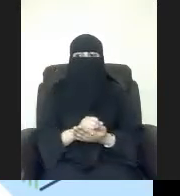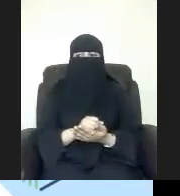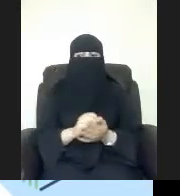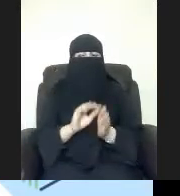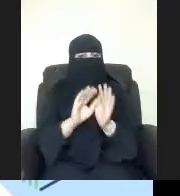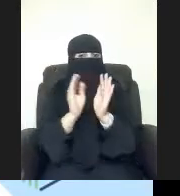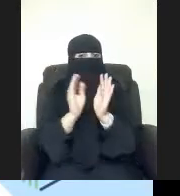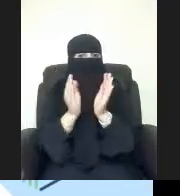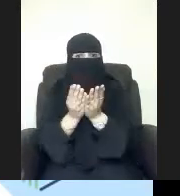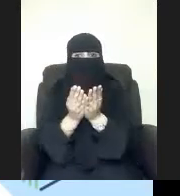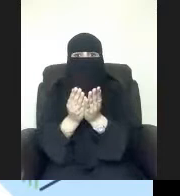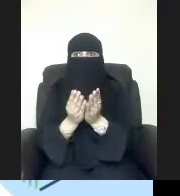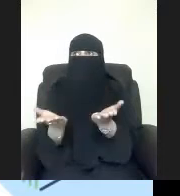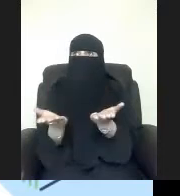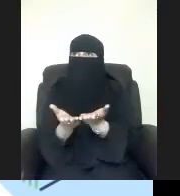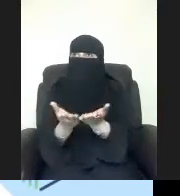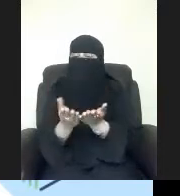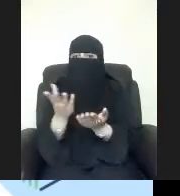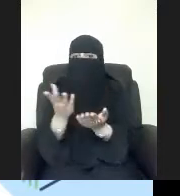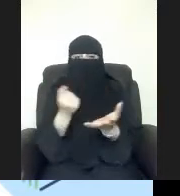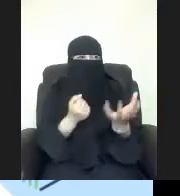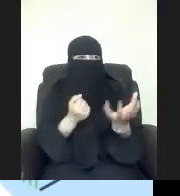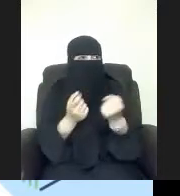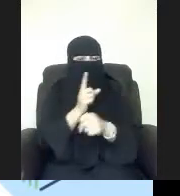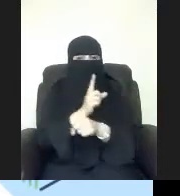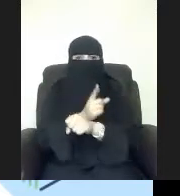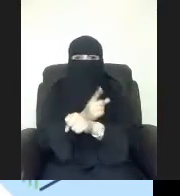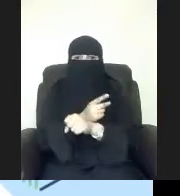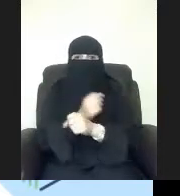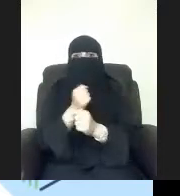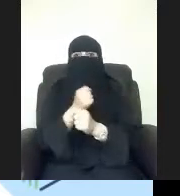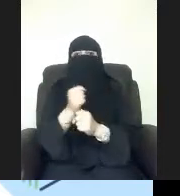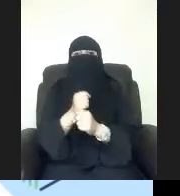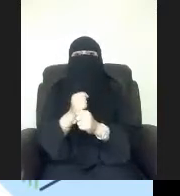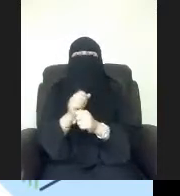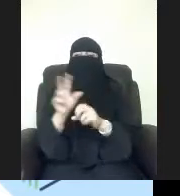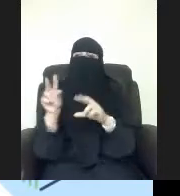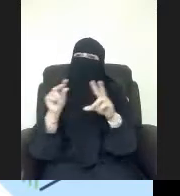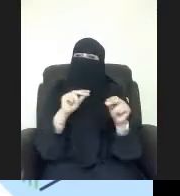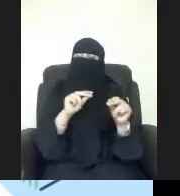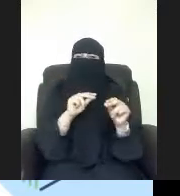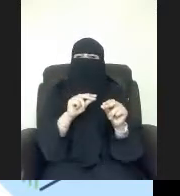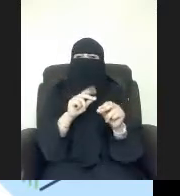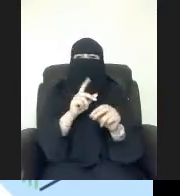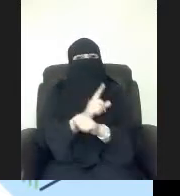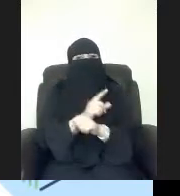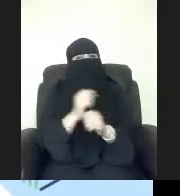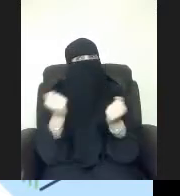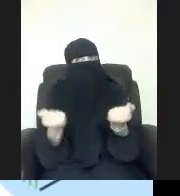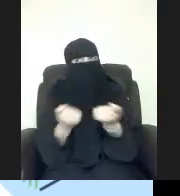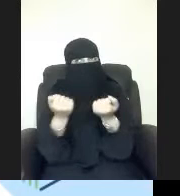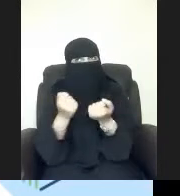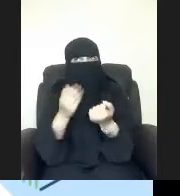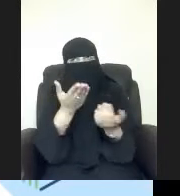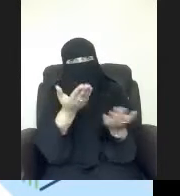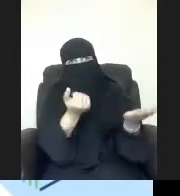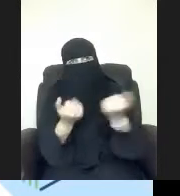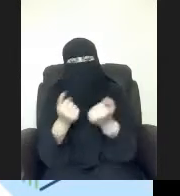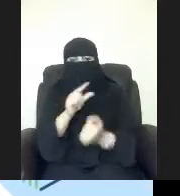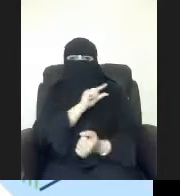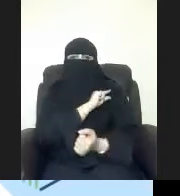الأنشطة التعليم، يقوم المعلم بوظائف مماثلة كمدربين، تشجيع الطلاب على القيام بالبحث